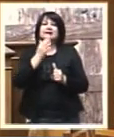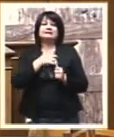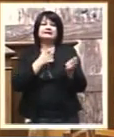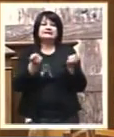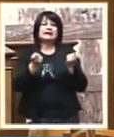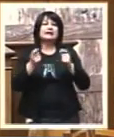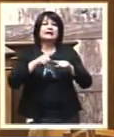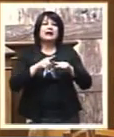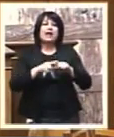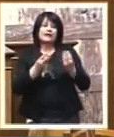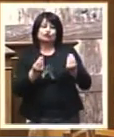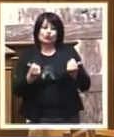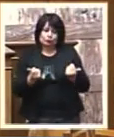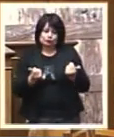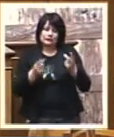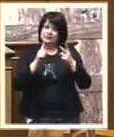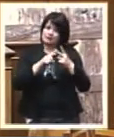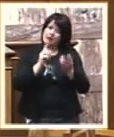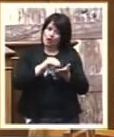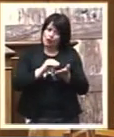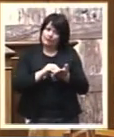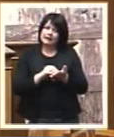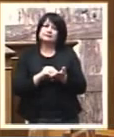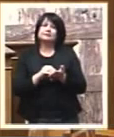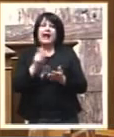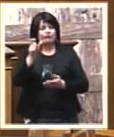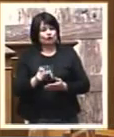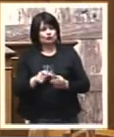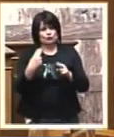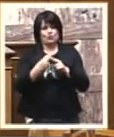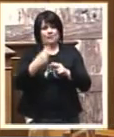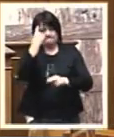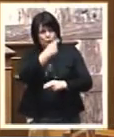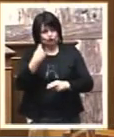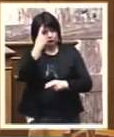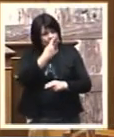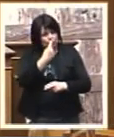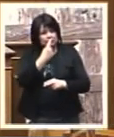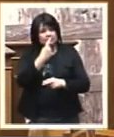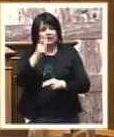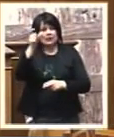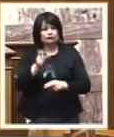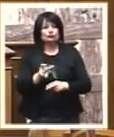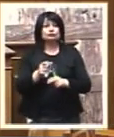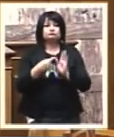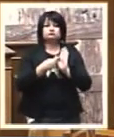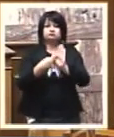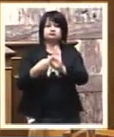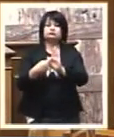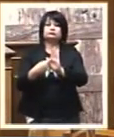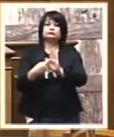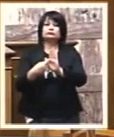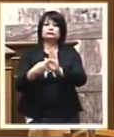του, αλλά και επίσης είναι άνθρωπος ο οποίος αναδείχθηκε ως ένας κεντρικός για